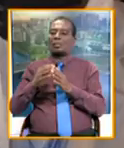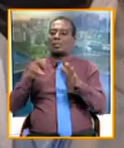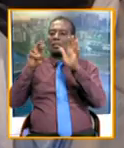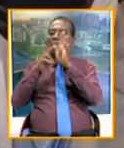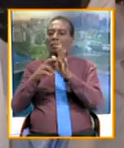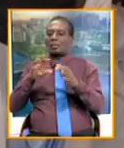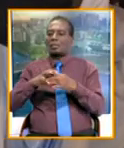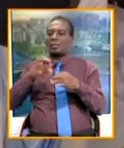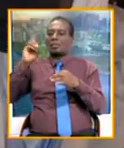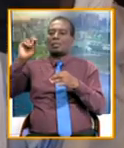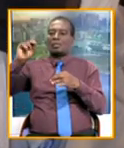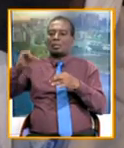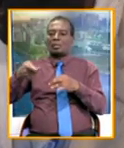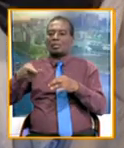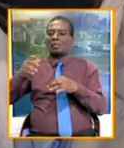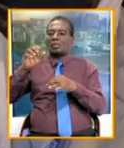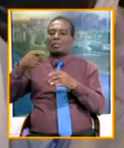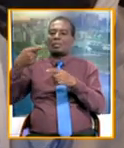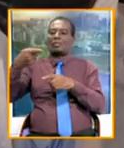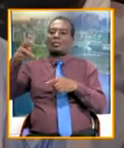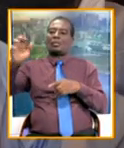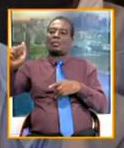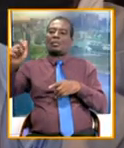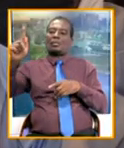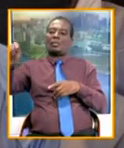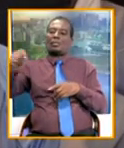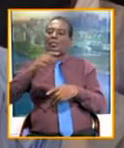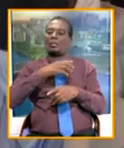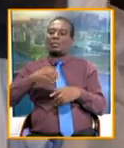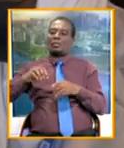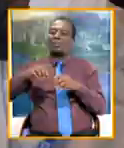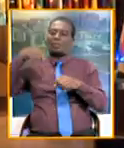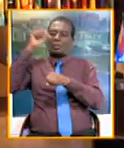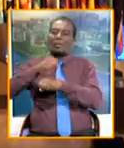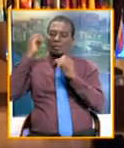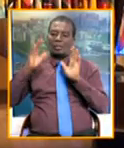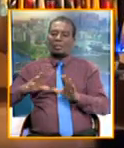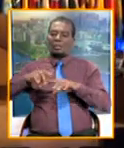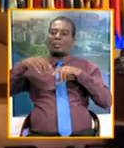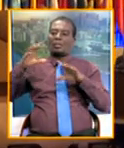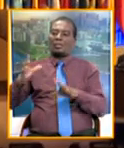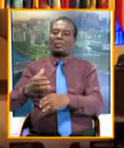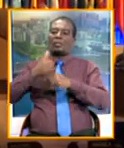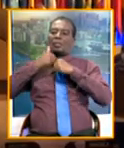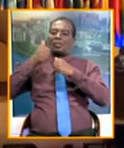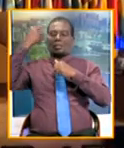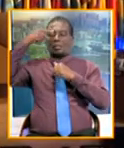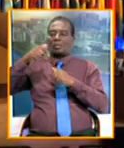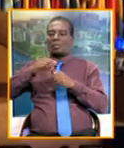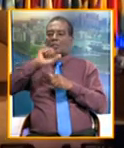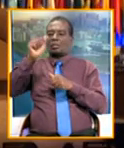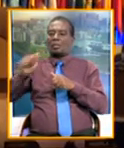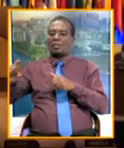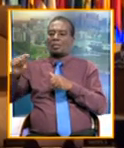de l'ONG ivoirienne GEATIC, lauréate du prix Confucius UNESCO pour l'alphabétisation